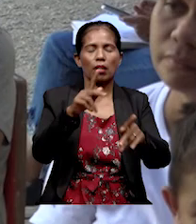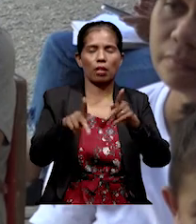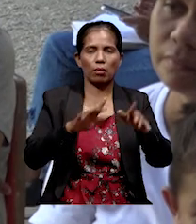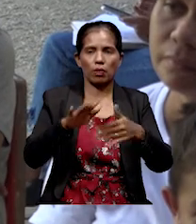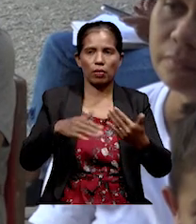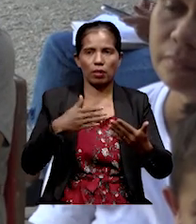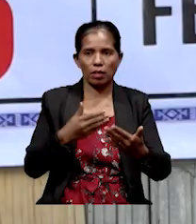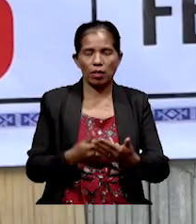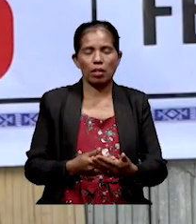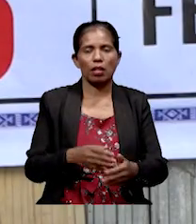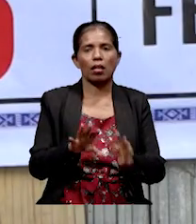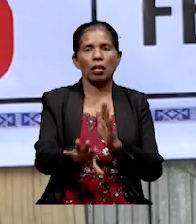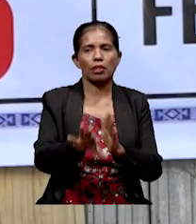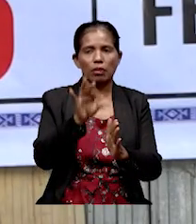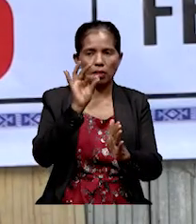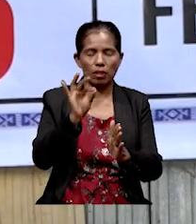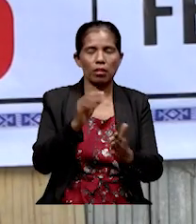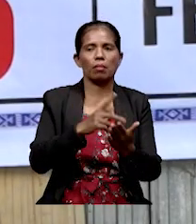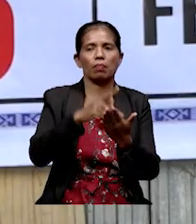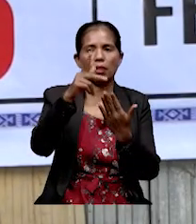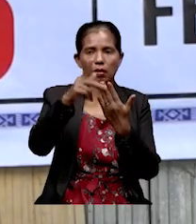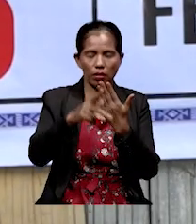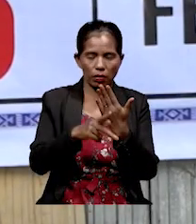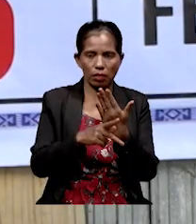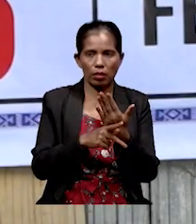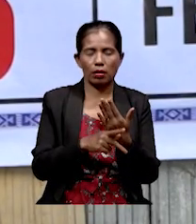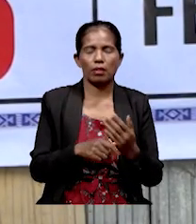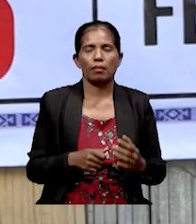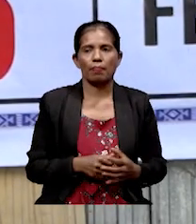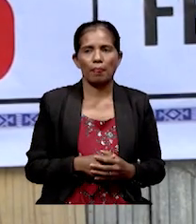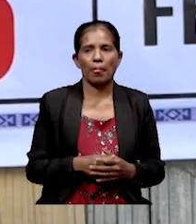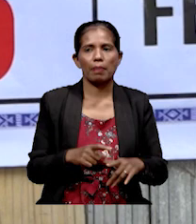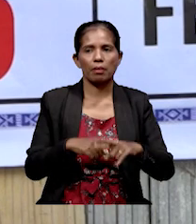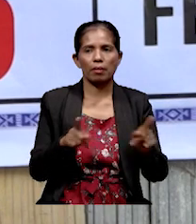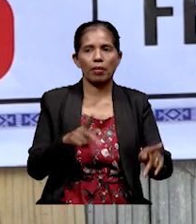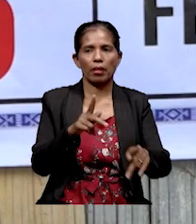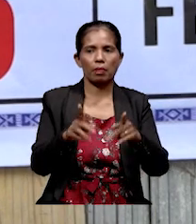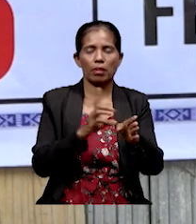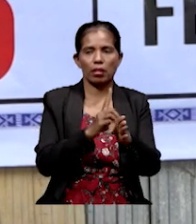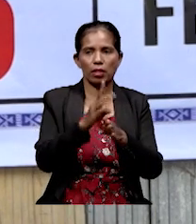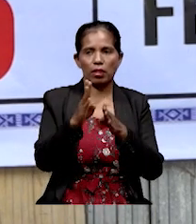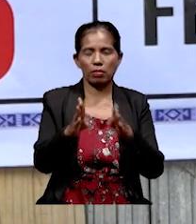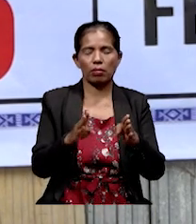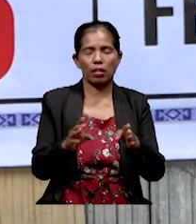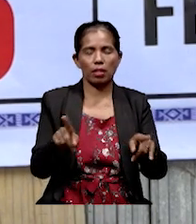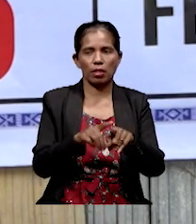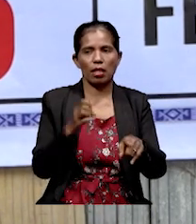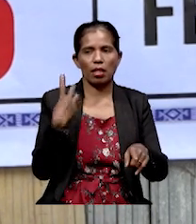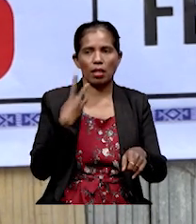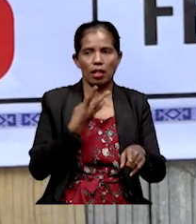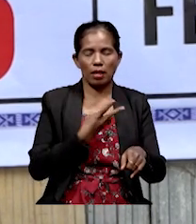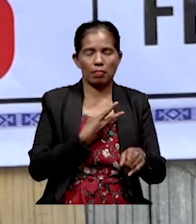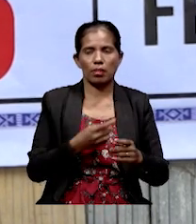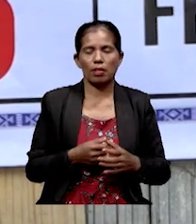Ya povo atau hetan programa beasiswa ni ne. Ma ibe ema diri tur siras ami sir ne. O ema sir